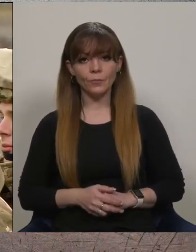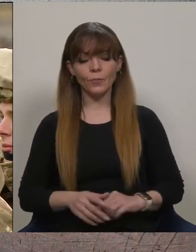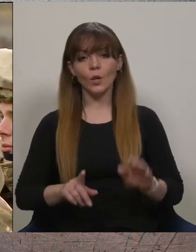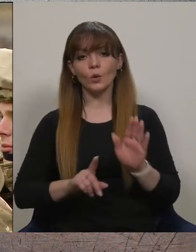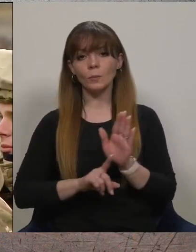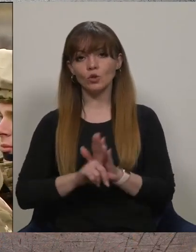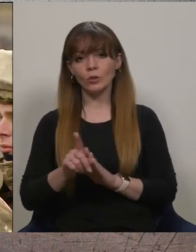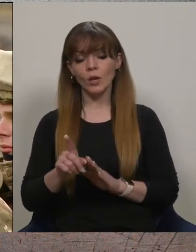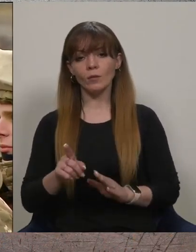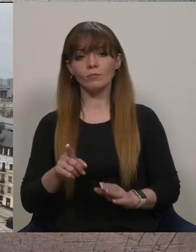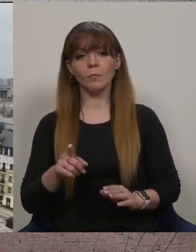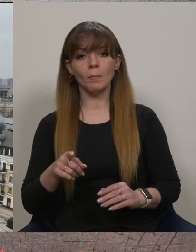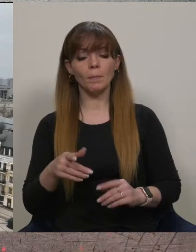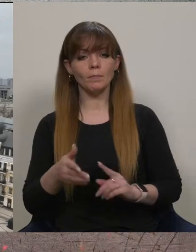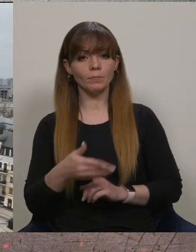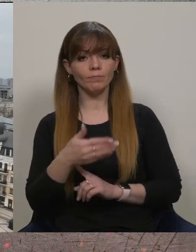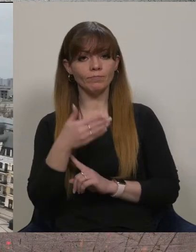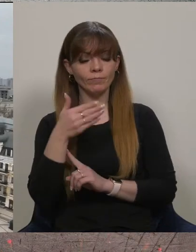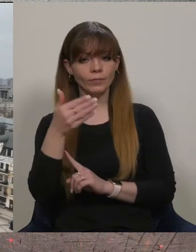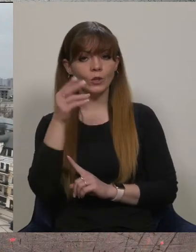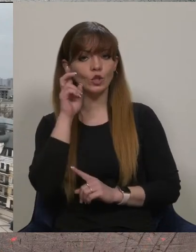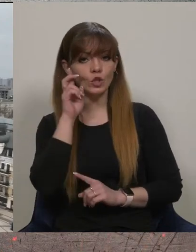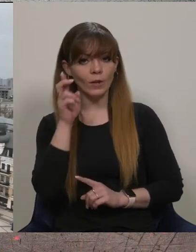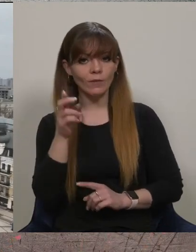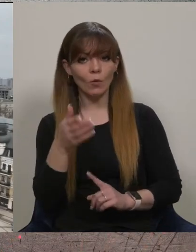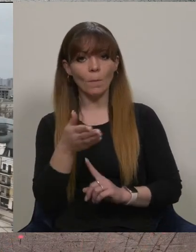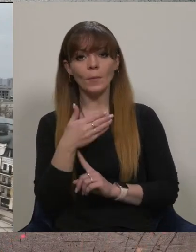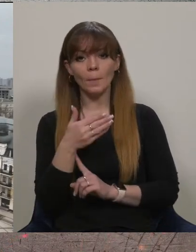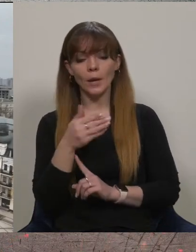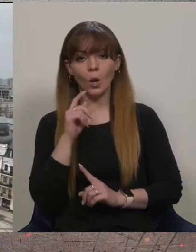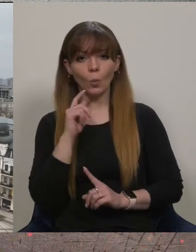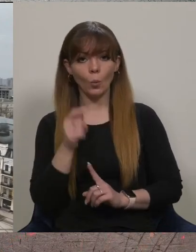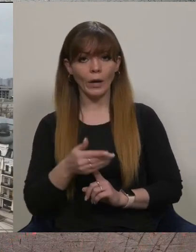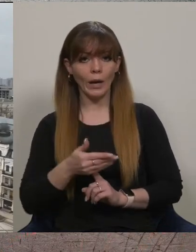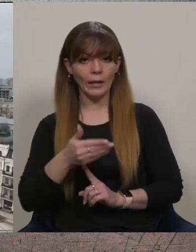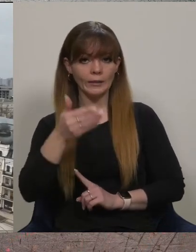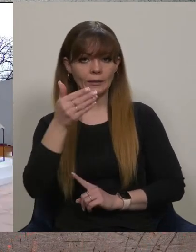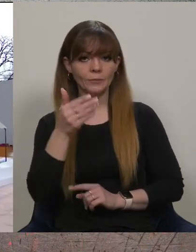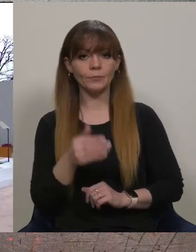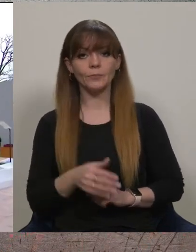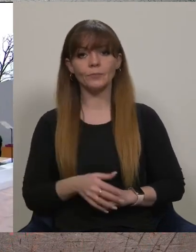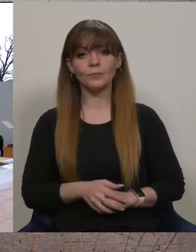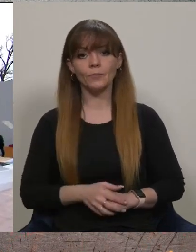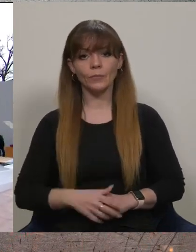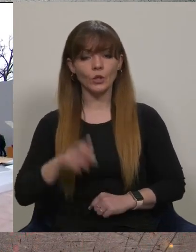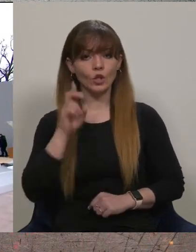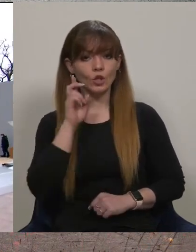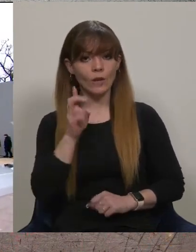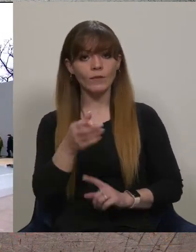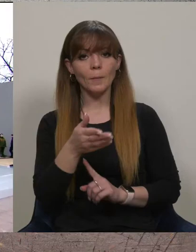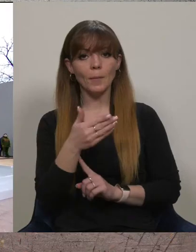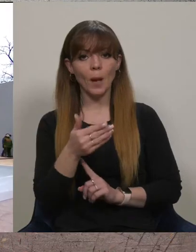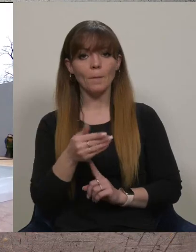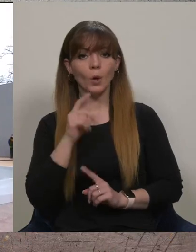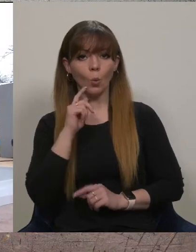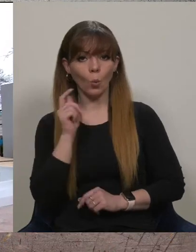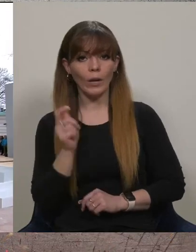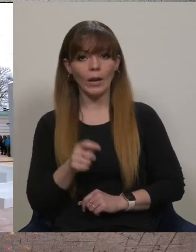Розпочинаємо церемонію підняття державного прапора України. На державний прапор